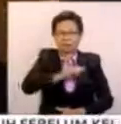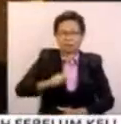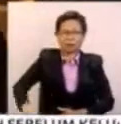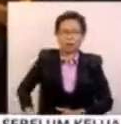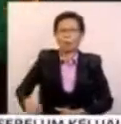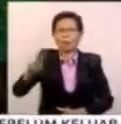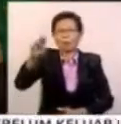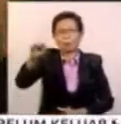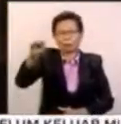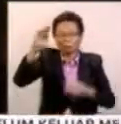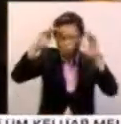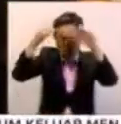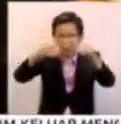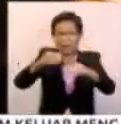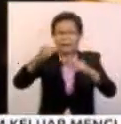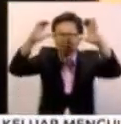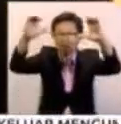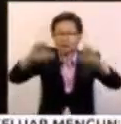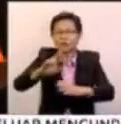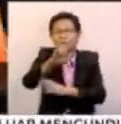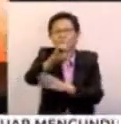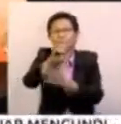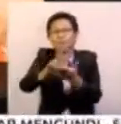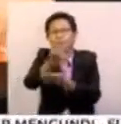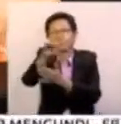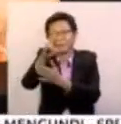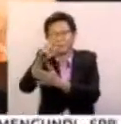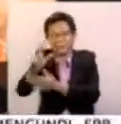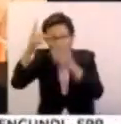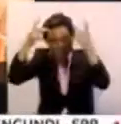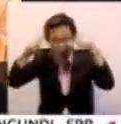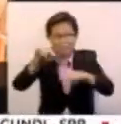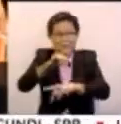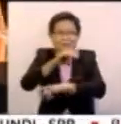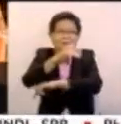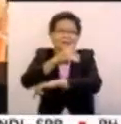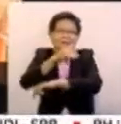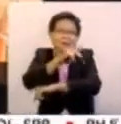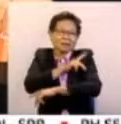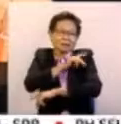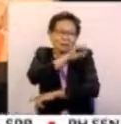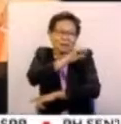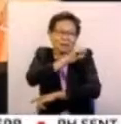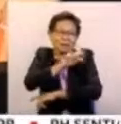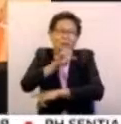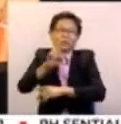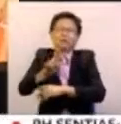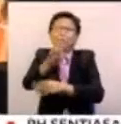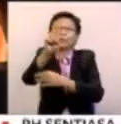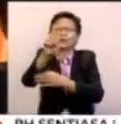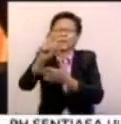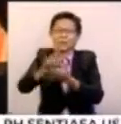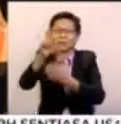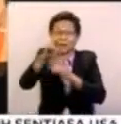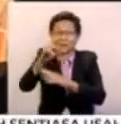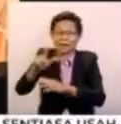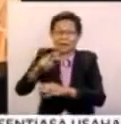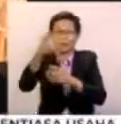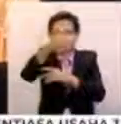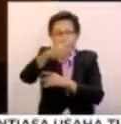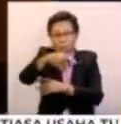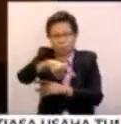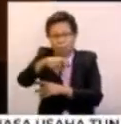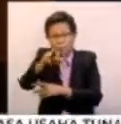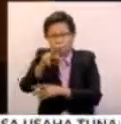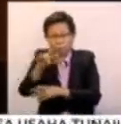merupakan Chancellor UNIKL. Bagi Presiden dan Ketua Pegawai Eksekutif UNIKL, Profesor Dato' Dr. Mazliham